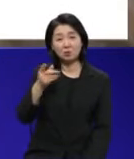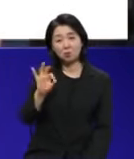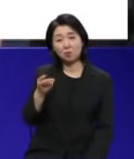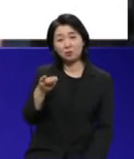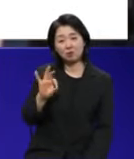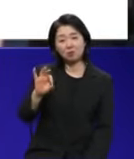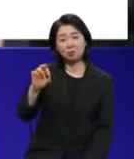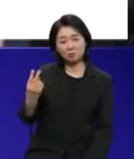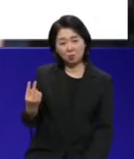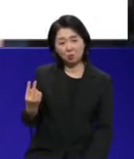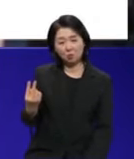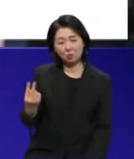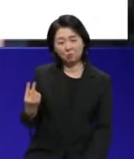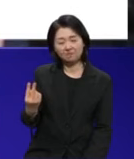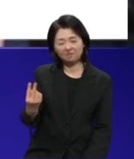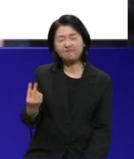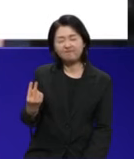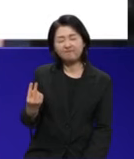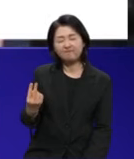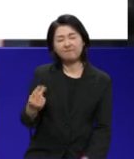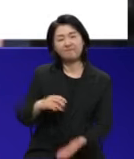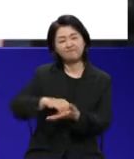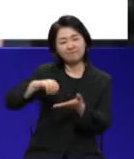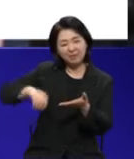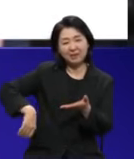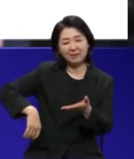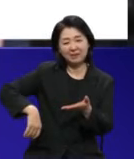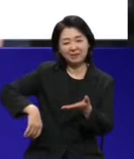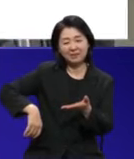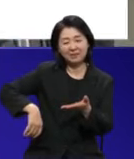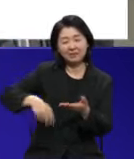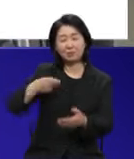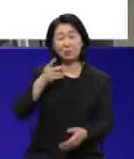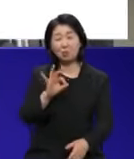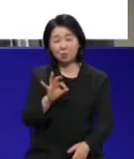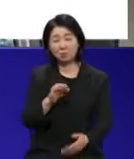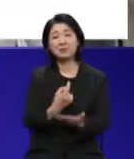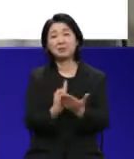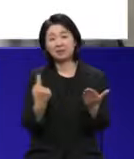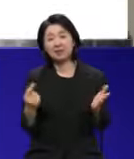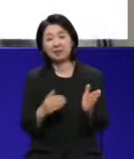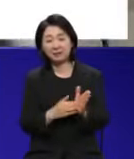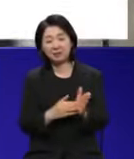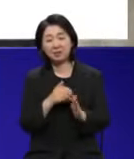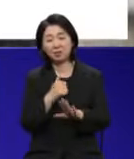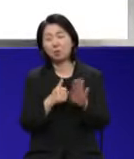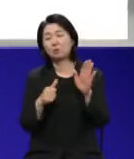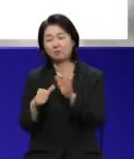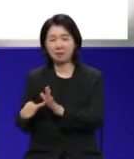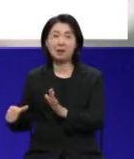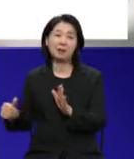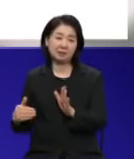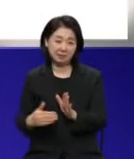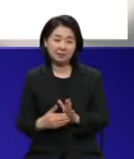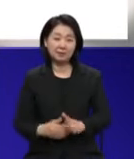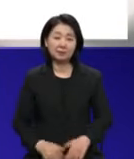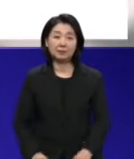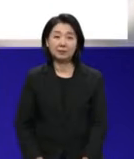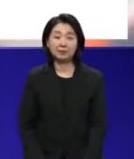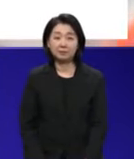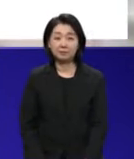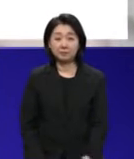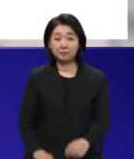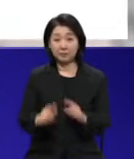분들을 이런 홍영표 의원 이런 사람들이 배제하면서 홍영표 의원은 이제 탈당했던 거였잖아 결국 낙선했고네 어쨌든간에